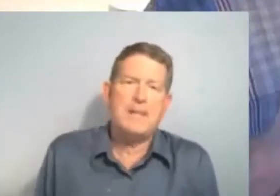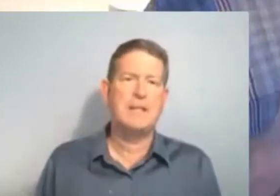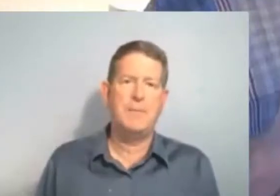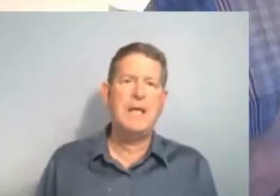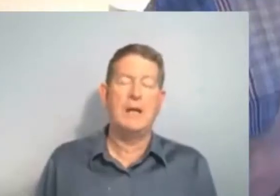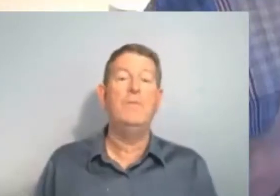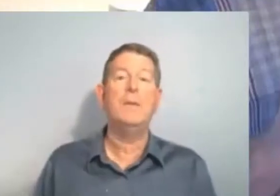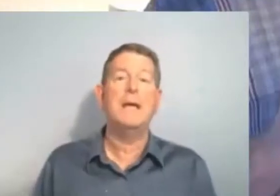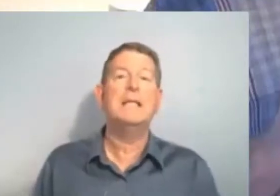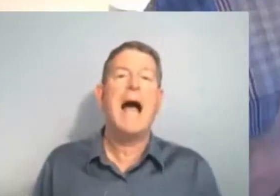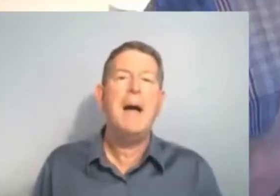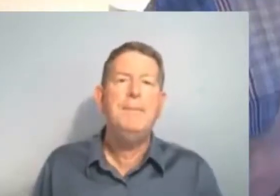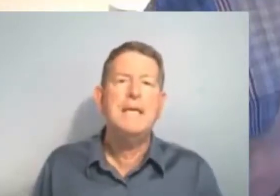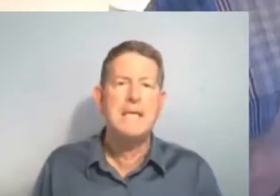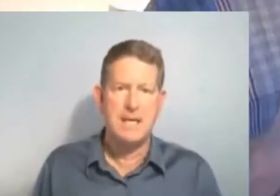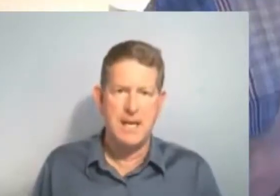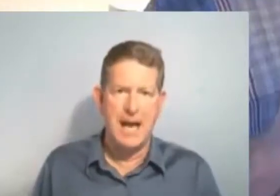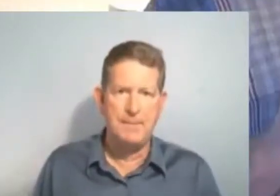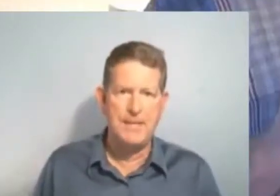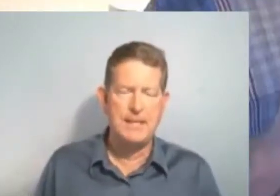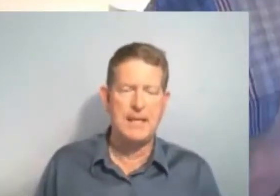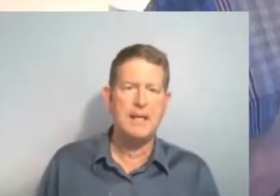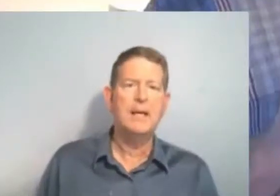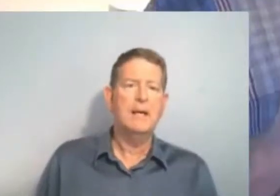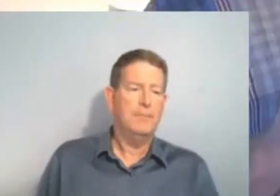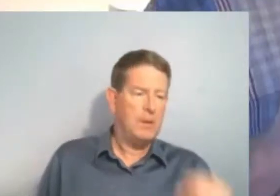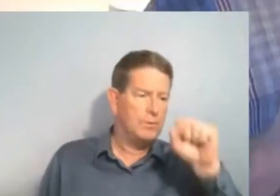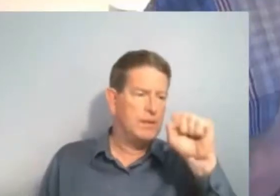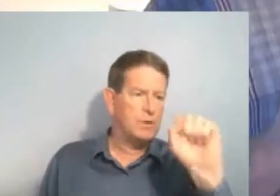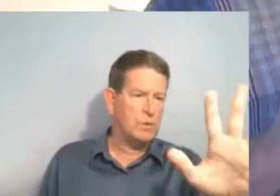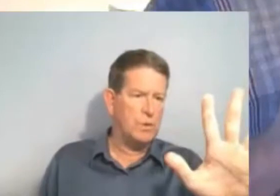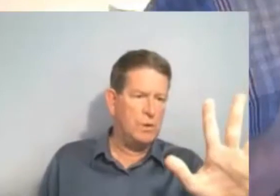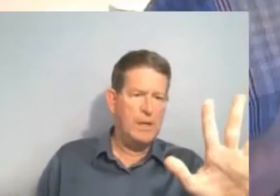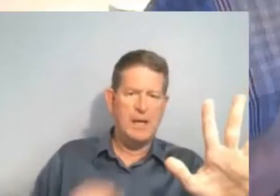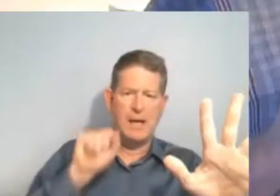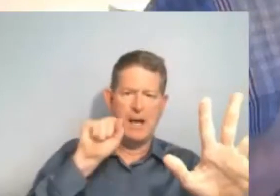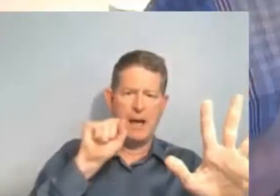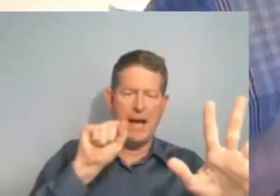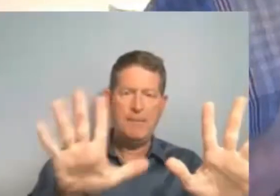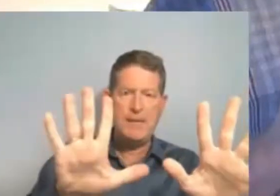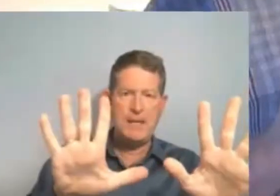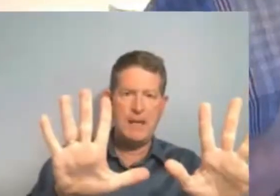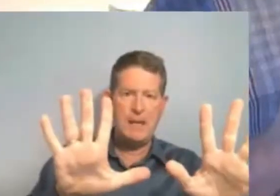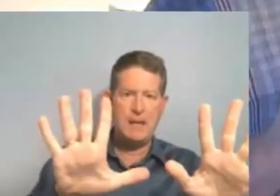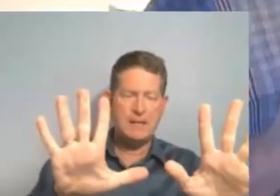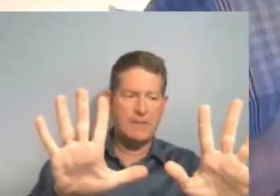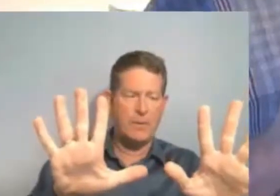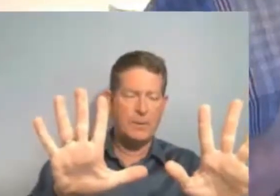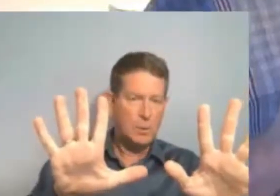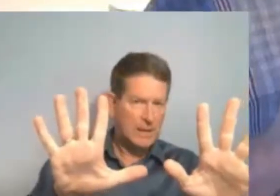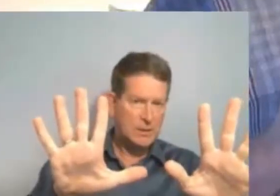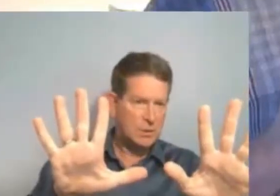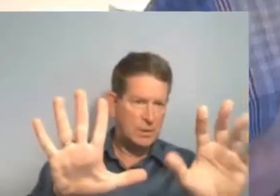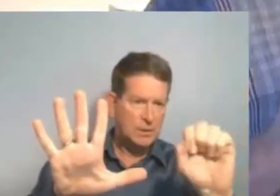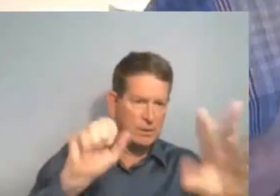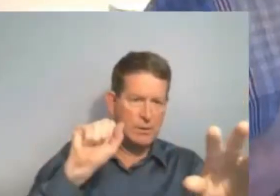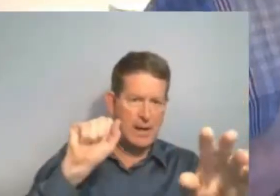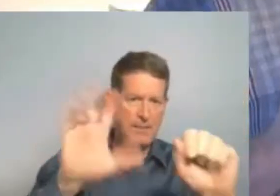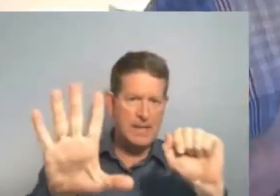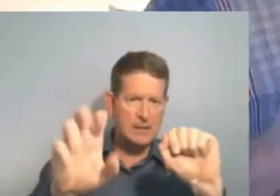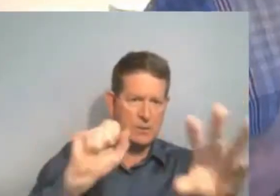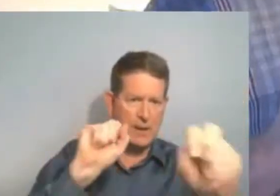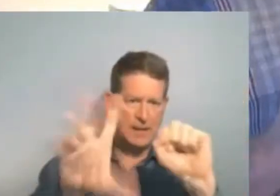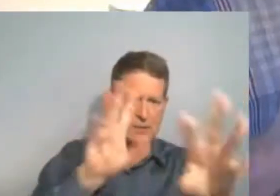le verbe n'est pas s'habiller. Le verbe est habiller. Habiller. Mais on dit se, habiller, et ça forme une contraction.